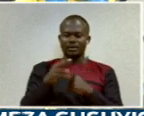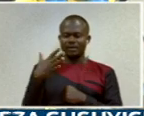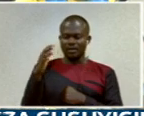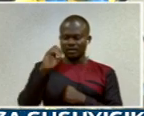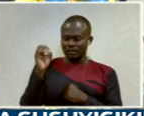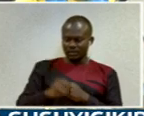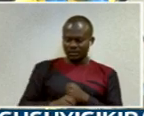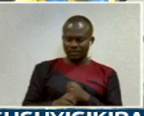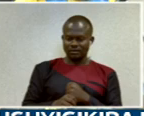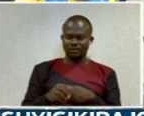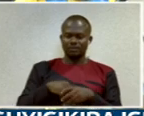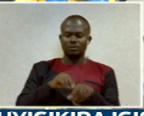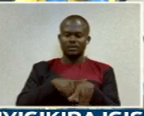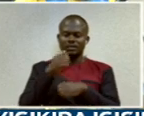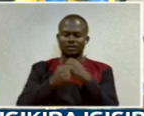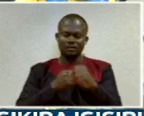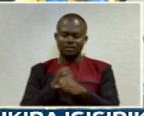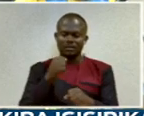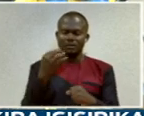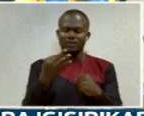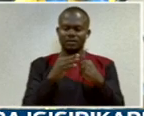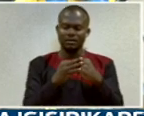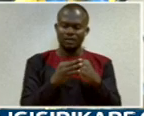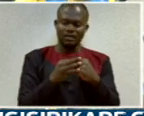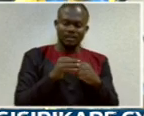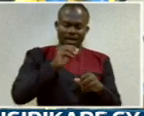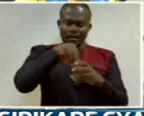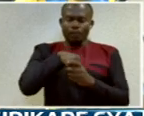0.75% mu gihe cy'imyaka 38 harimo